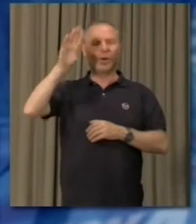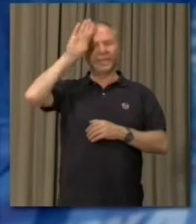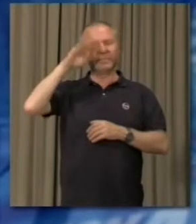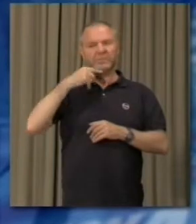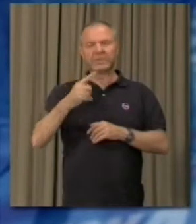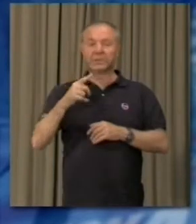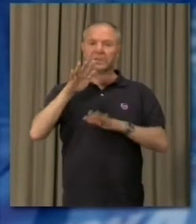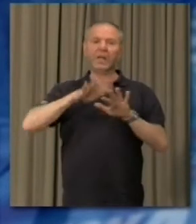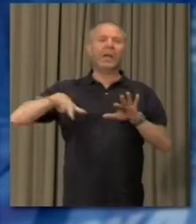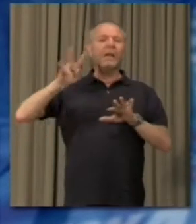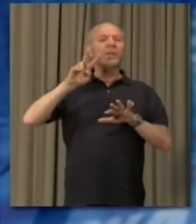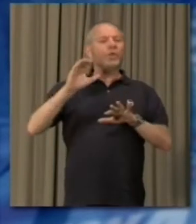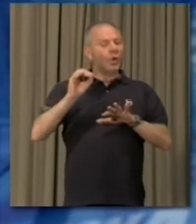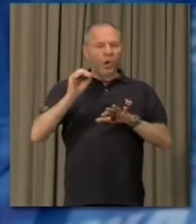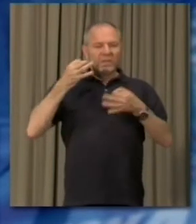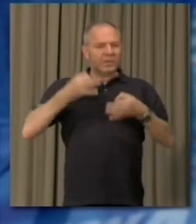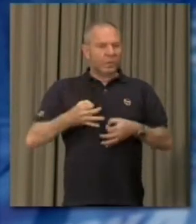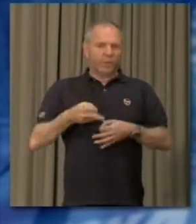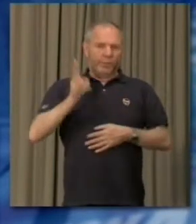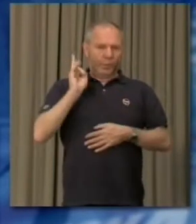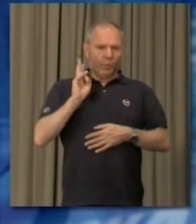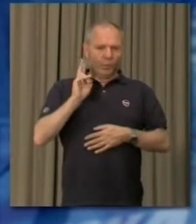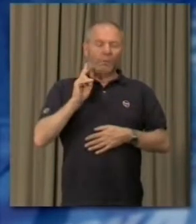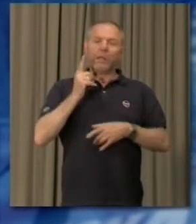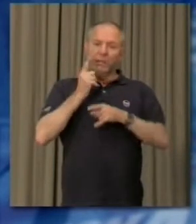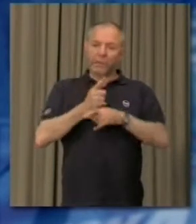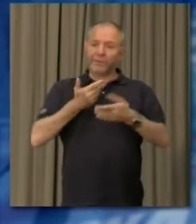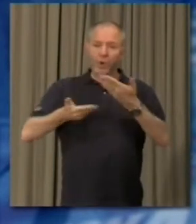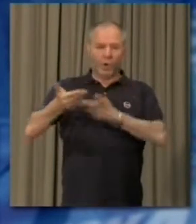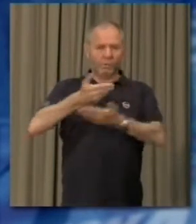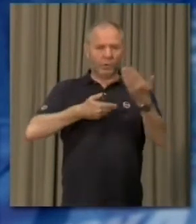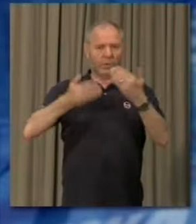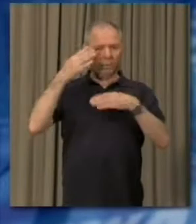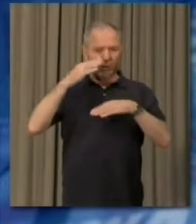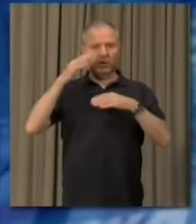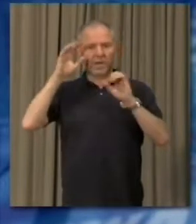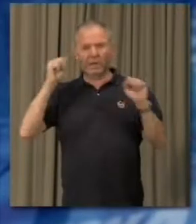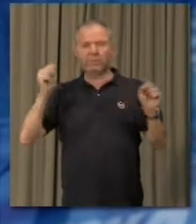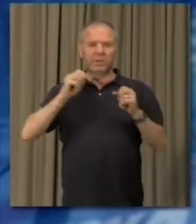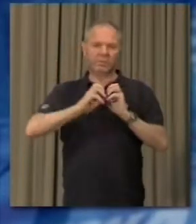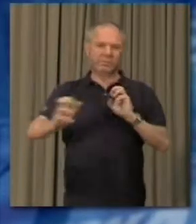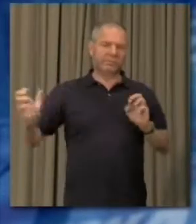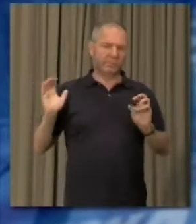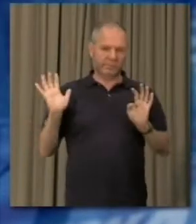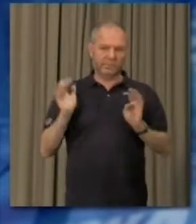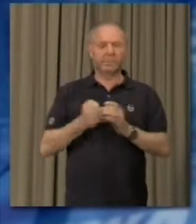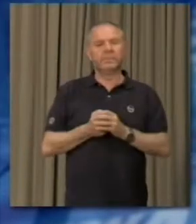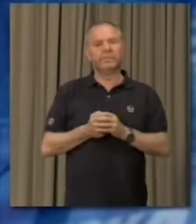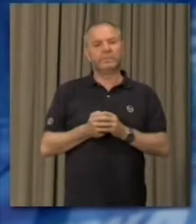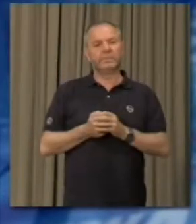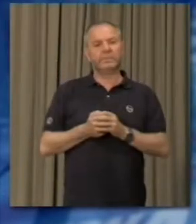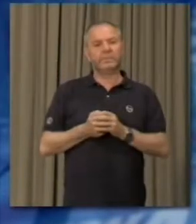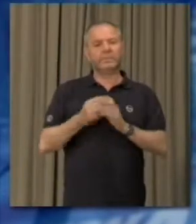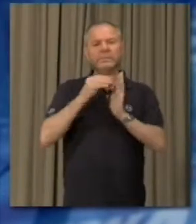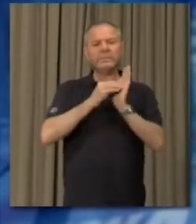province più sicure in Italia, un primato che può essere difeso solo con la collaborazione di tutte le forze dell'ordine operanti sul territorio. Per quanto riguarda i